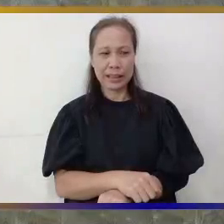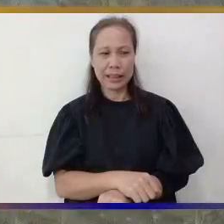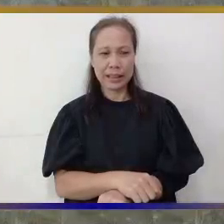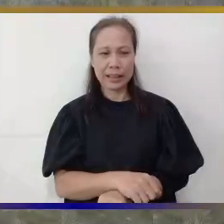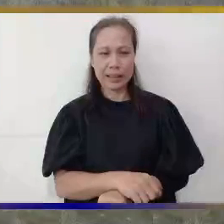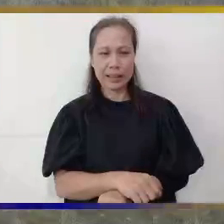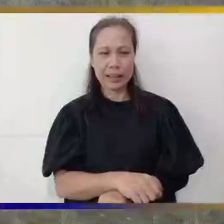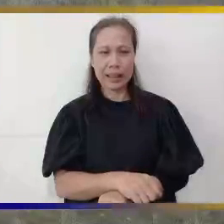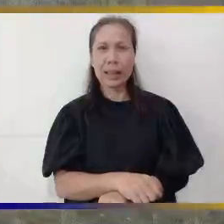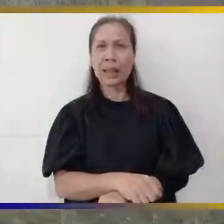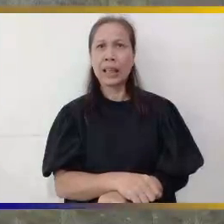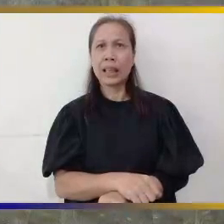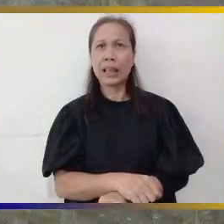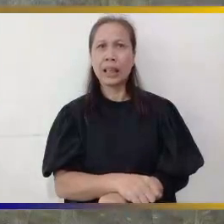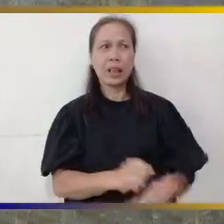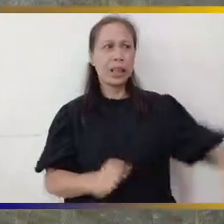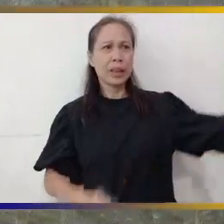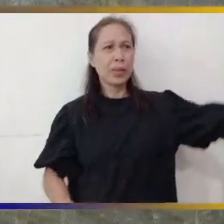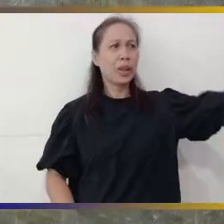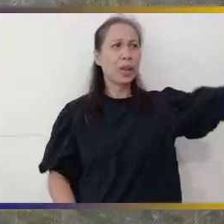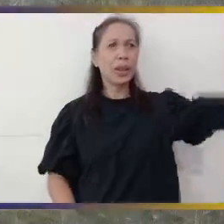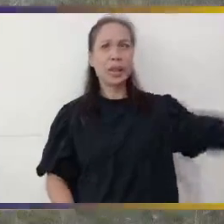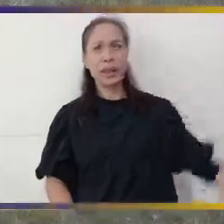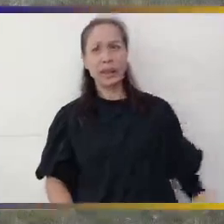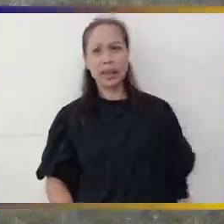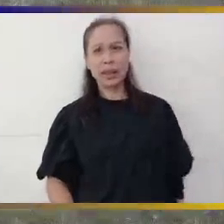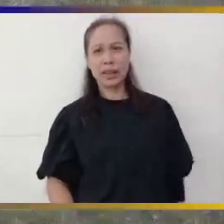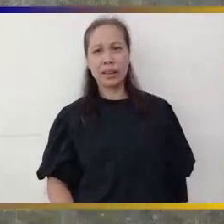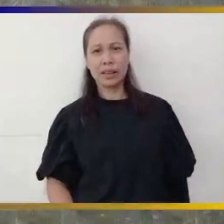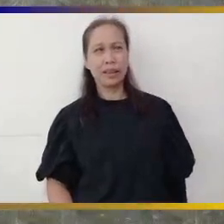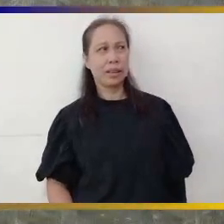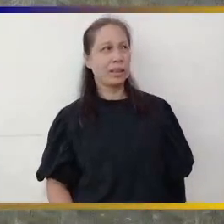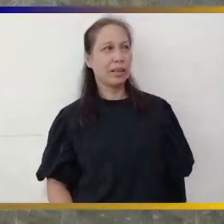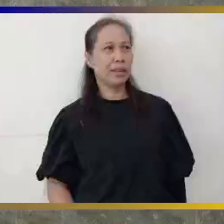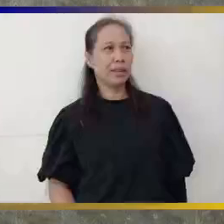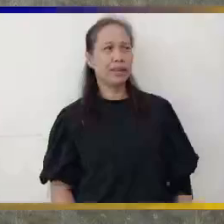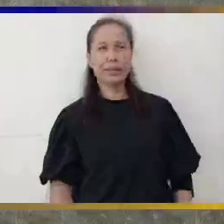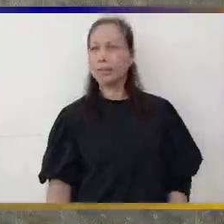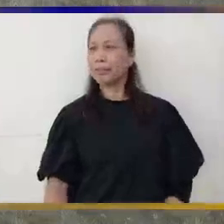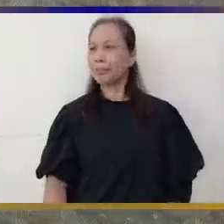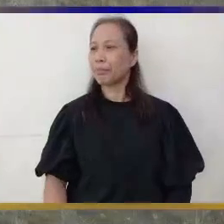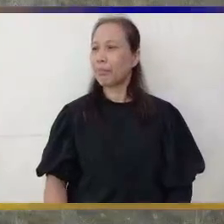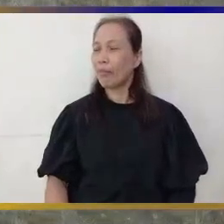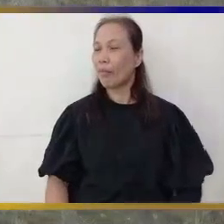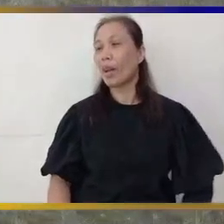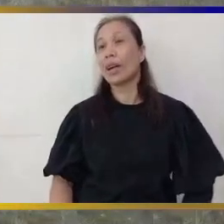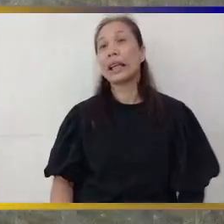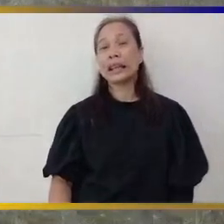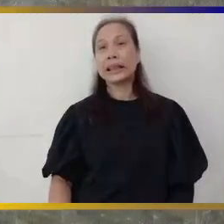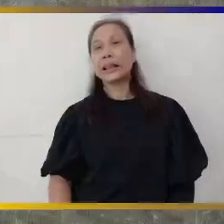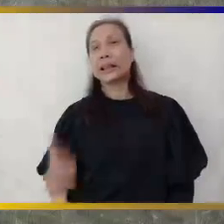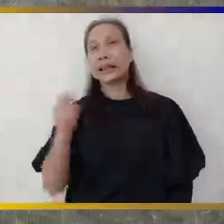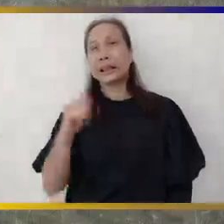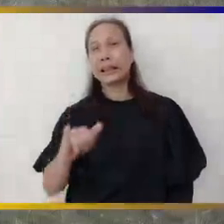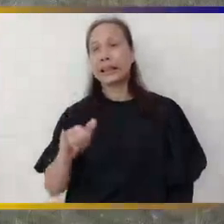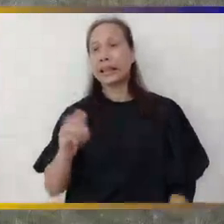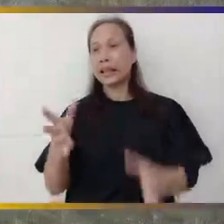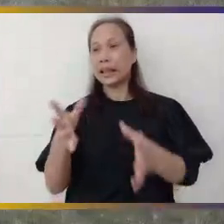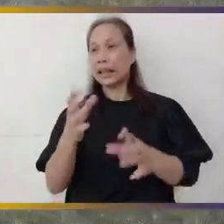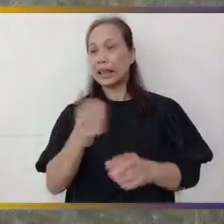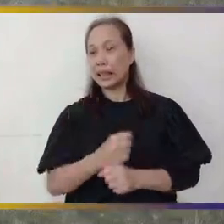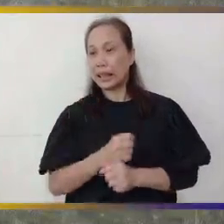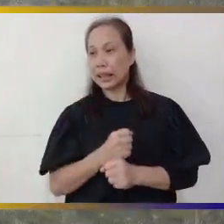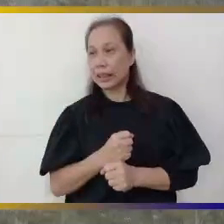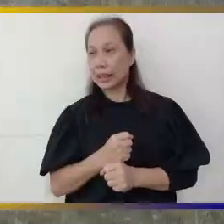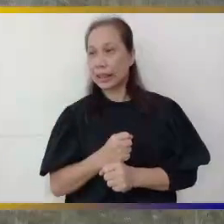attitude nila so na-adopt nila yung buhay doon sa captivity and then nakita nila na